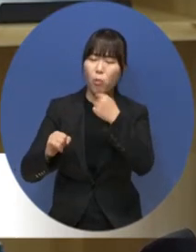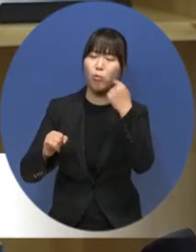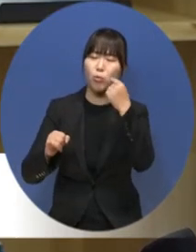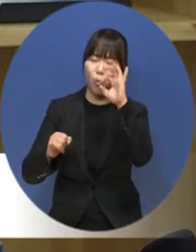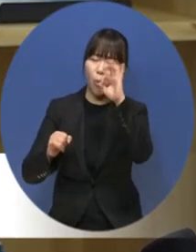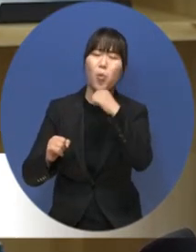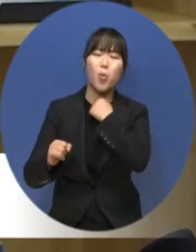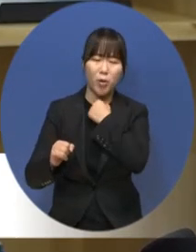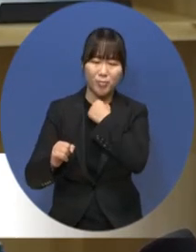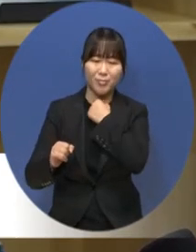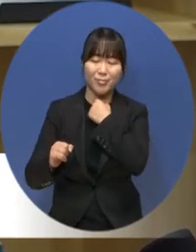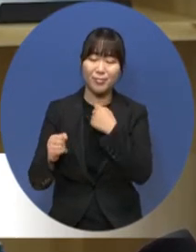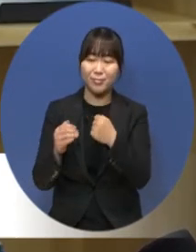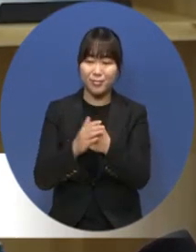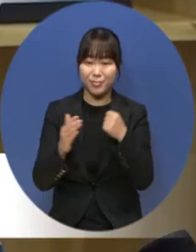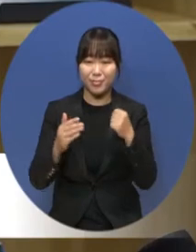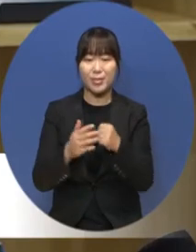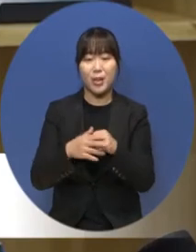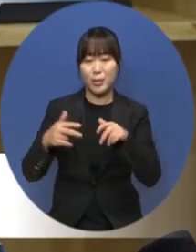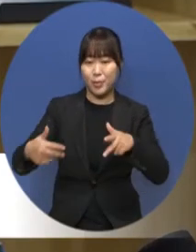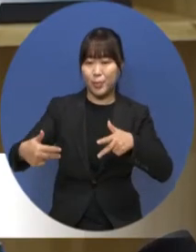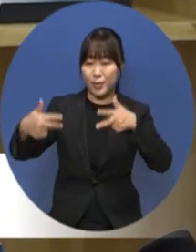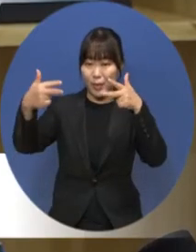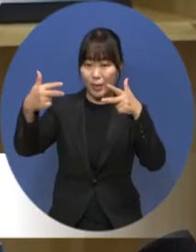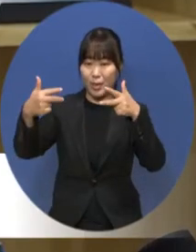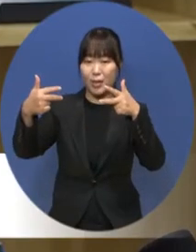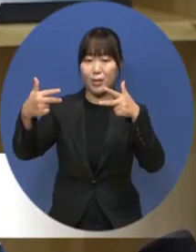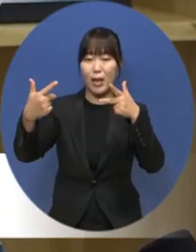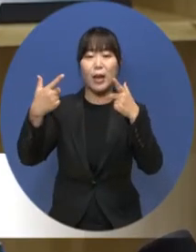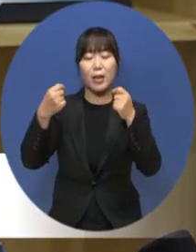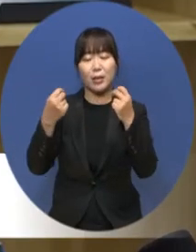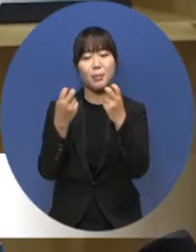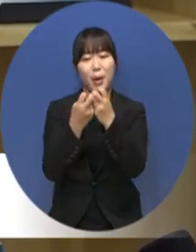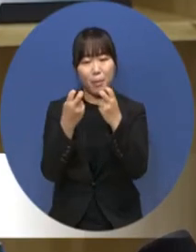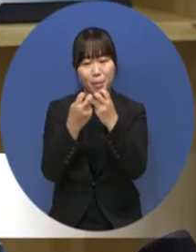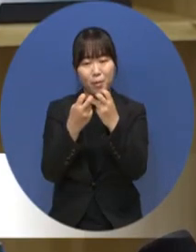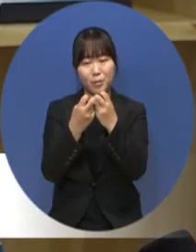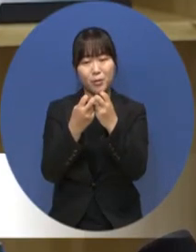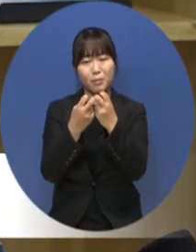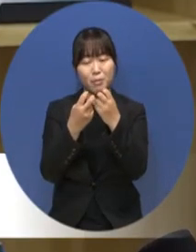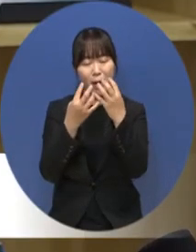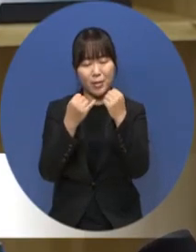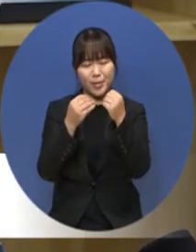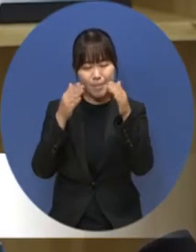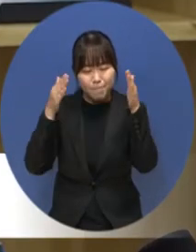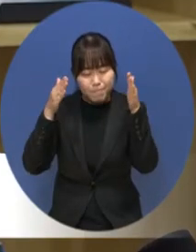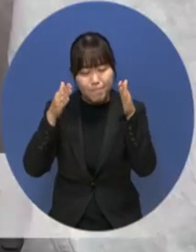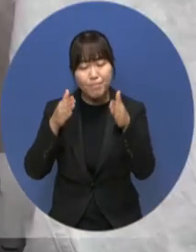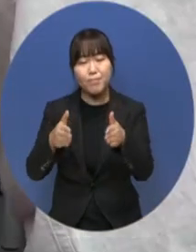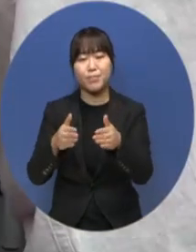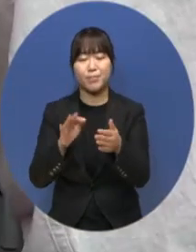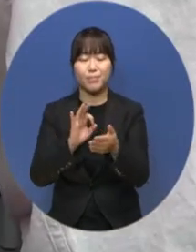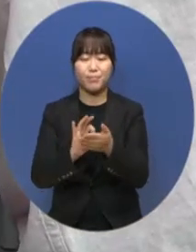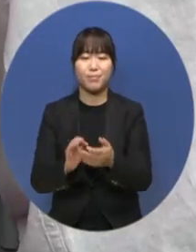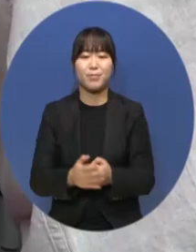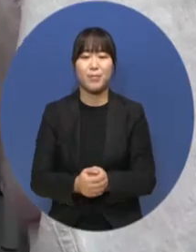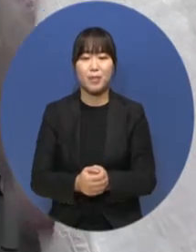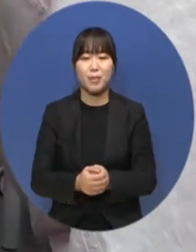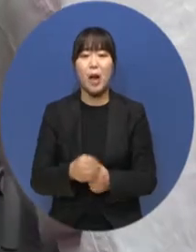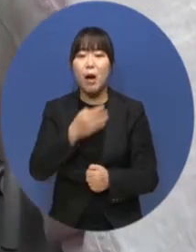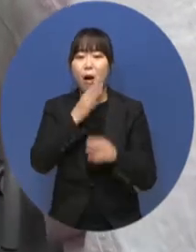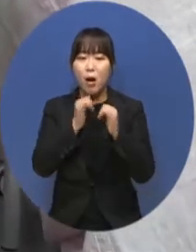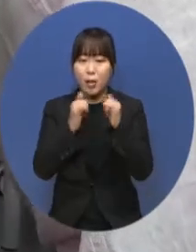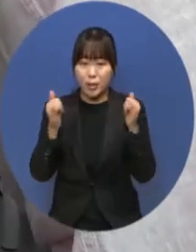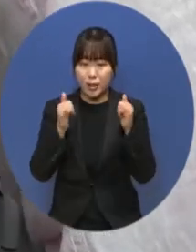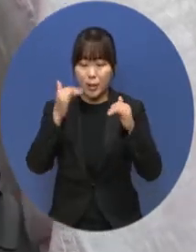얼굴을 보길 원하십니다. 그래서 그 화상 통화라든지 이런 부분들을 많이 그 집중적으로 어르신들